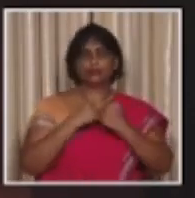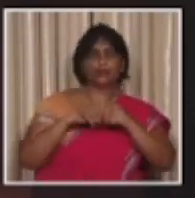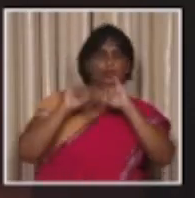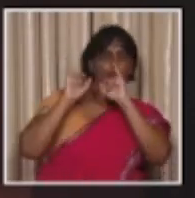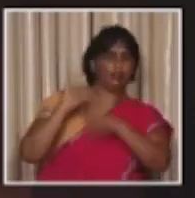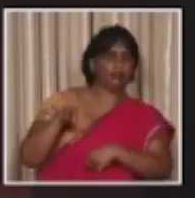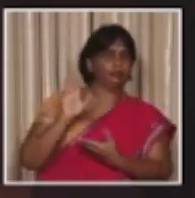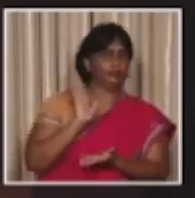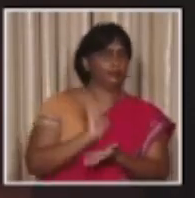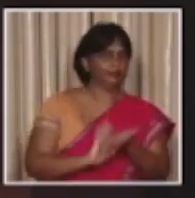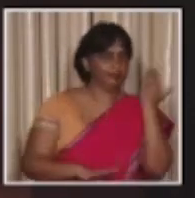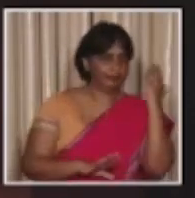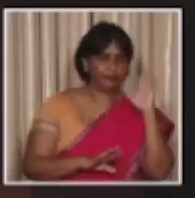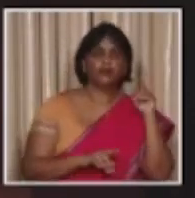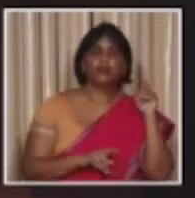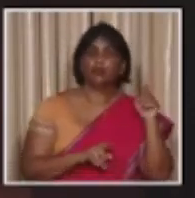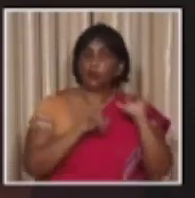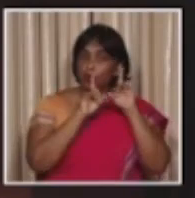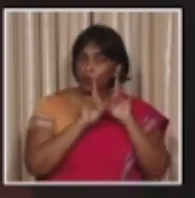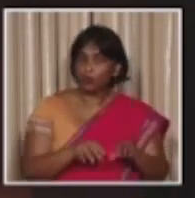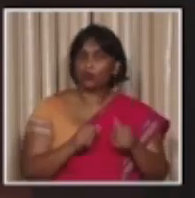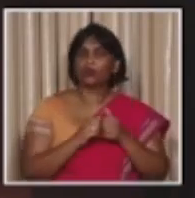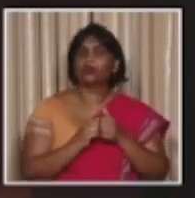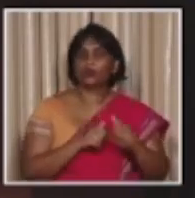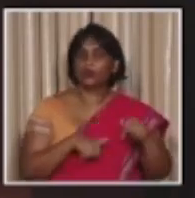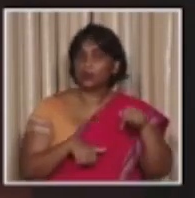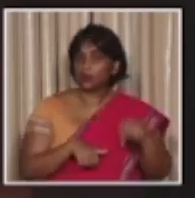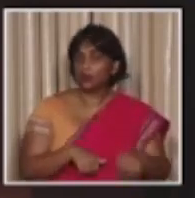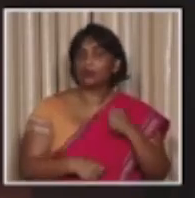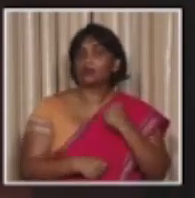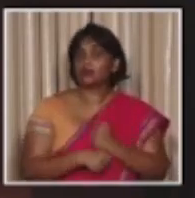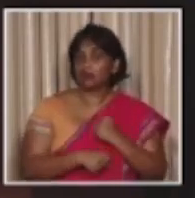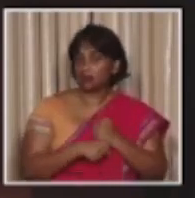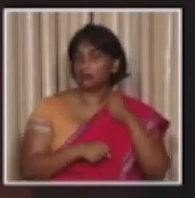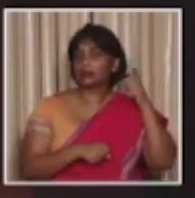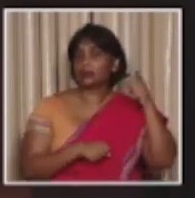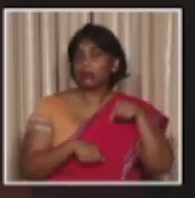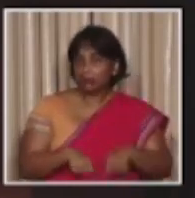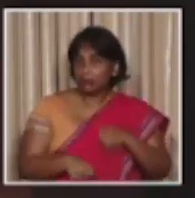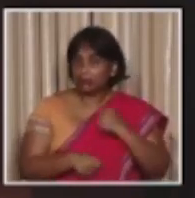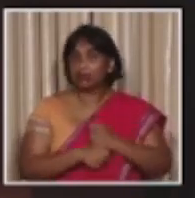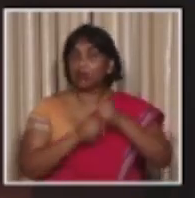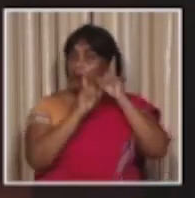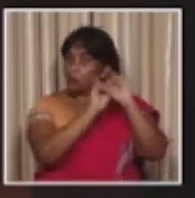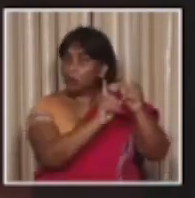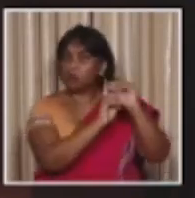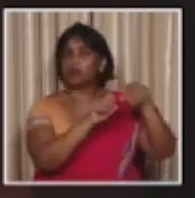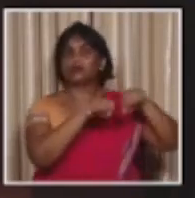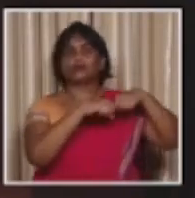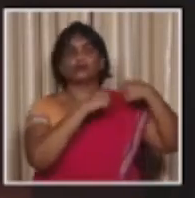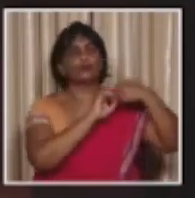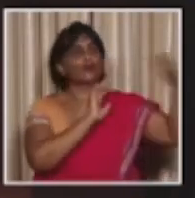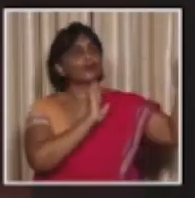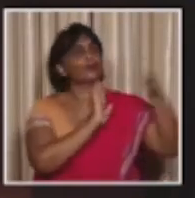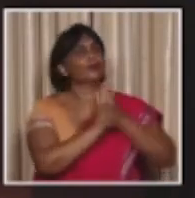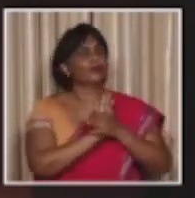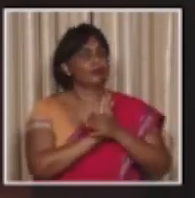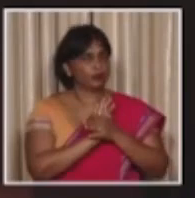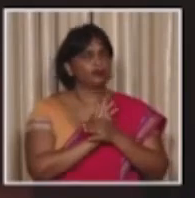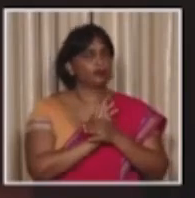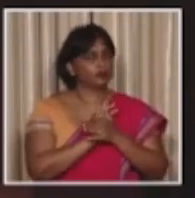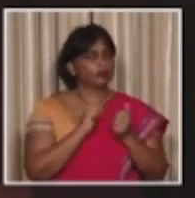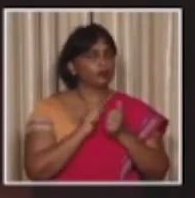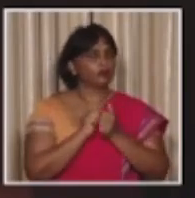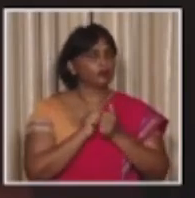අතර එසේ තිබියදී මෙවරත් රජයේ එම සමාගම සමග ඒකාබද්ධ ව්‍යාපාර සමාගමක් ස්ථාපිත